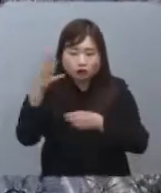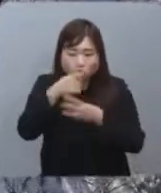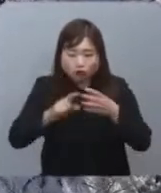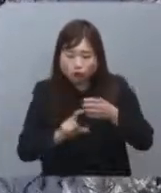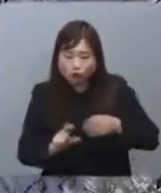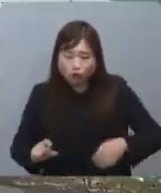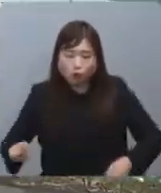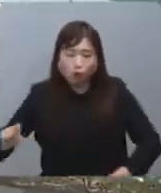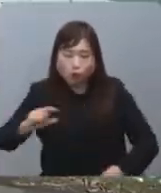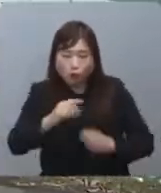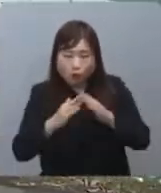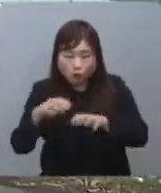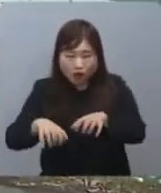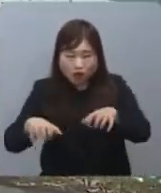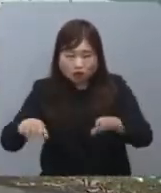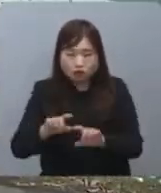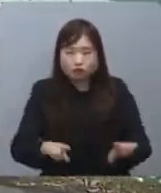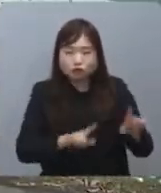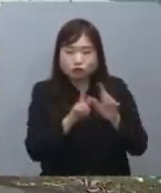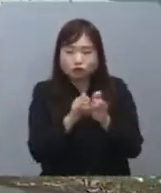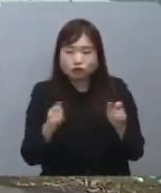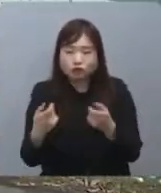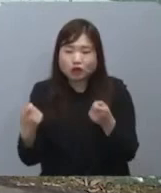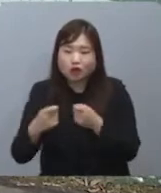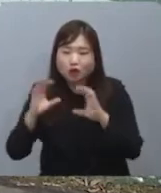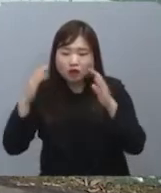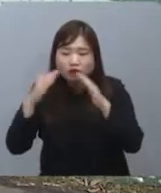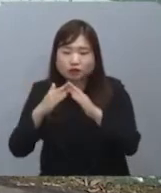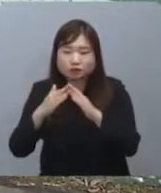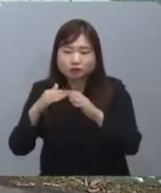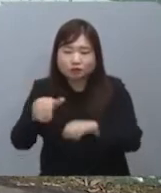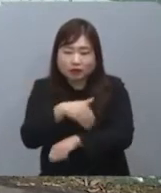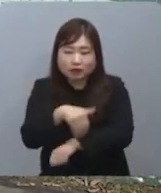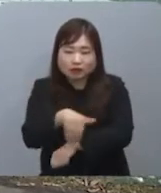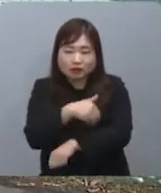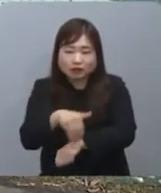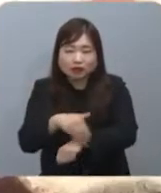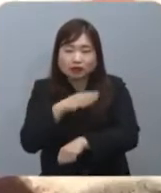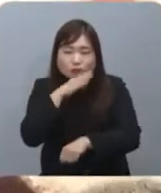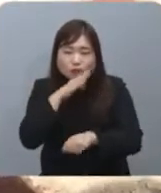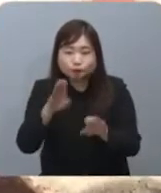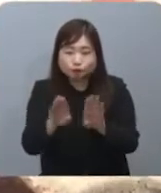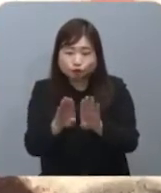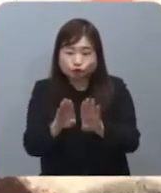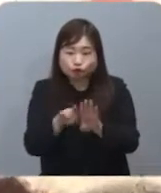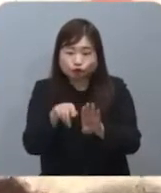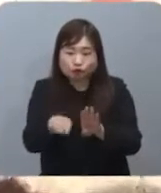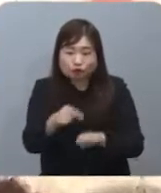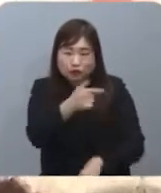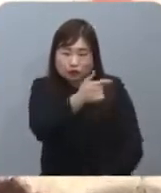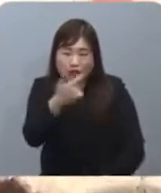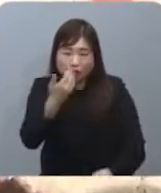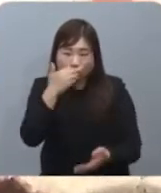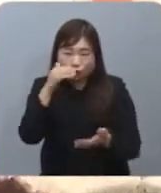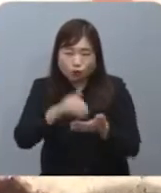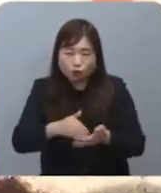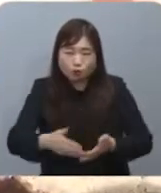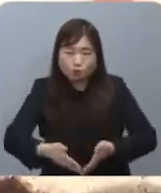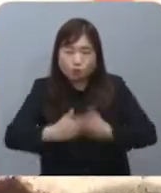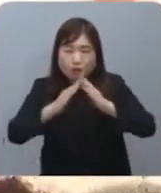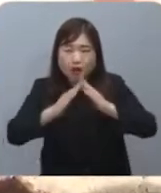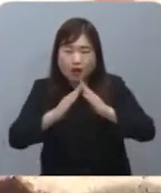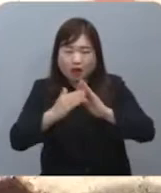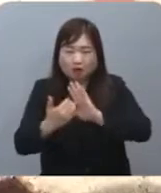마을입니다 주민과 근처 어린이집 원생 등이 이용하는 마을 입구 도로를 대형 콘크리트 구조물 3개가